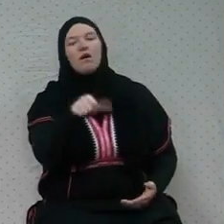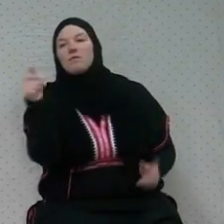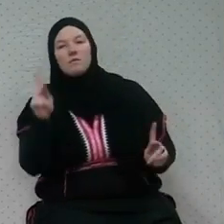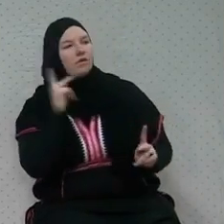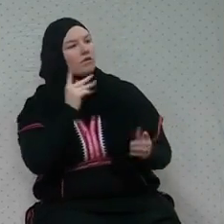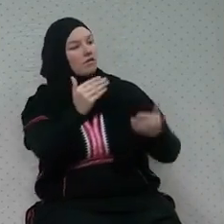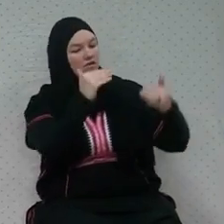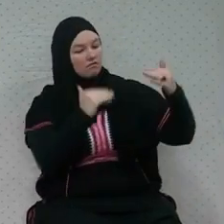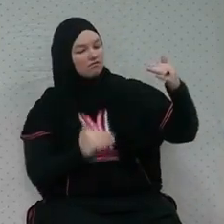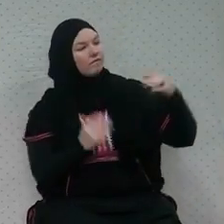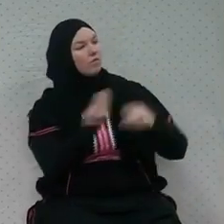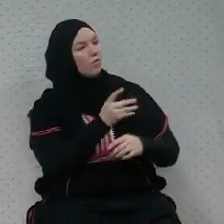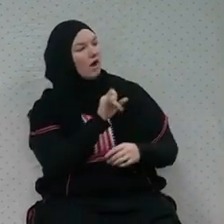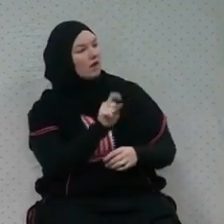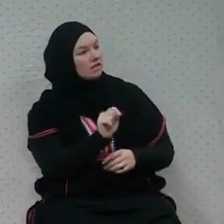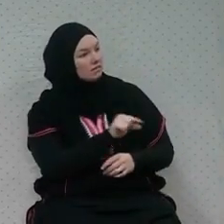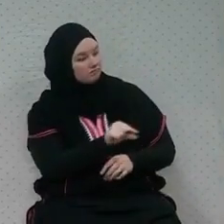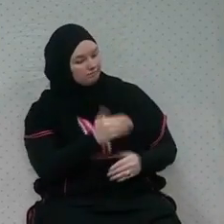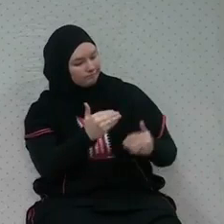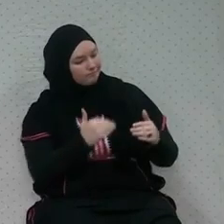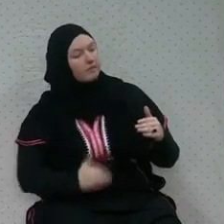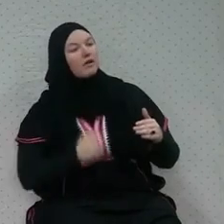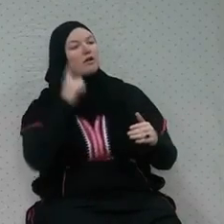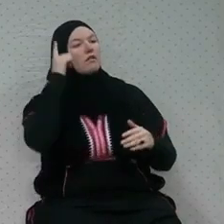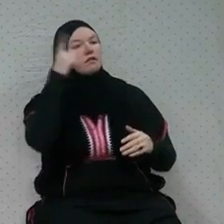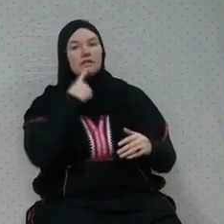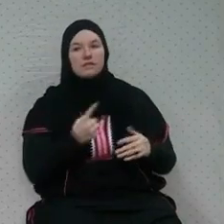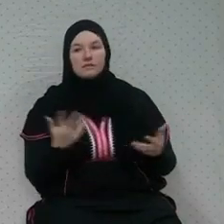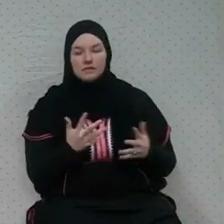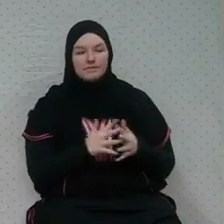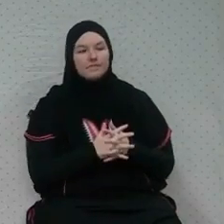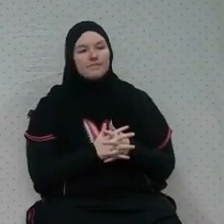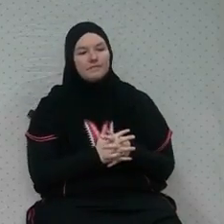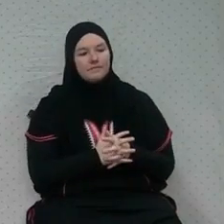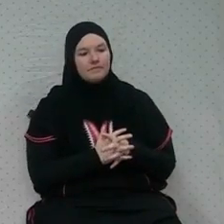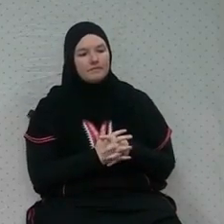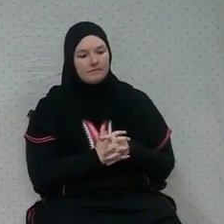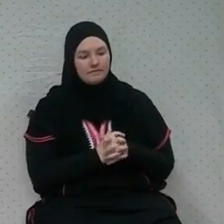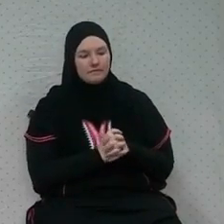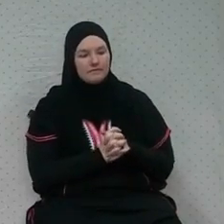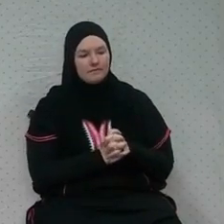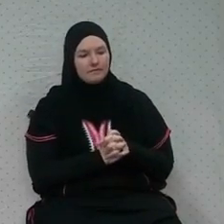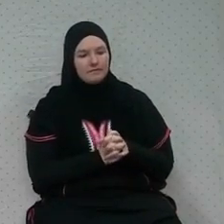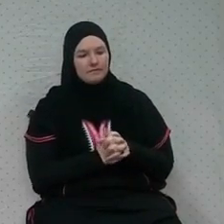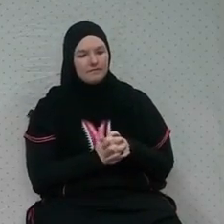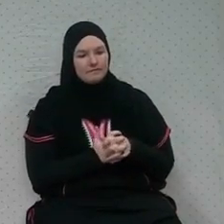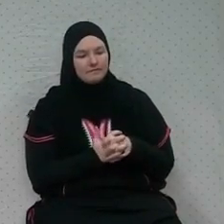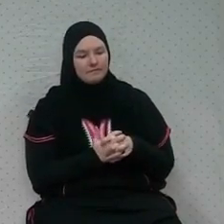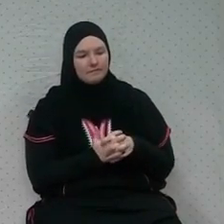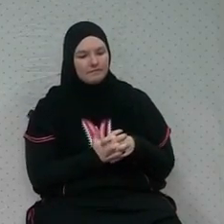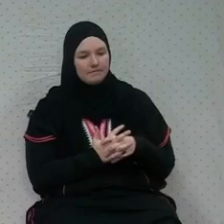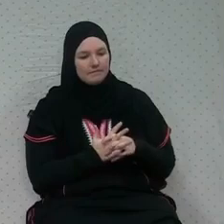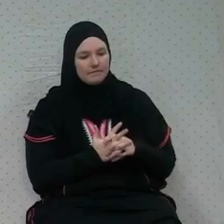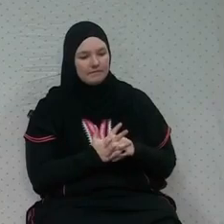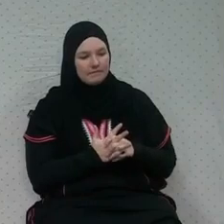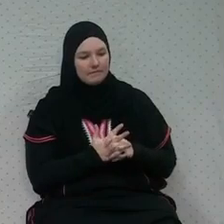ayahs, Allah subhanahu wa ta'ala says, وَمَنْ يُعَظِّمْ شَعَائِرَ اللَّهِ فَإِنَّهَا مِنْ تَقْوَى الْقُلُوبِ.